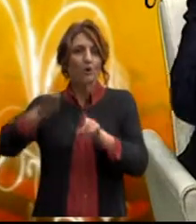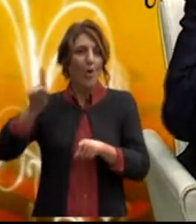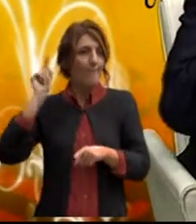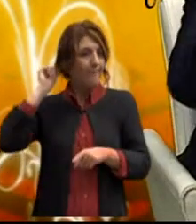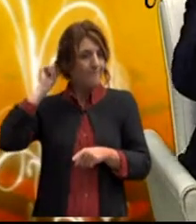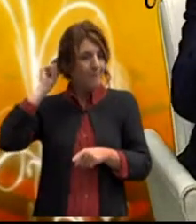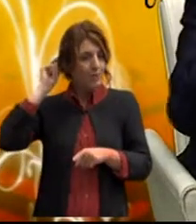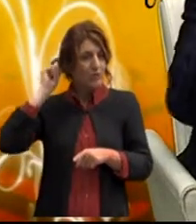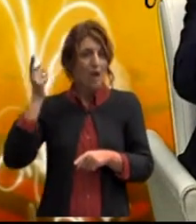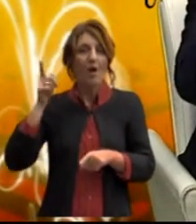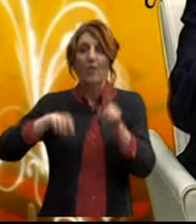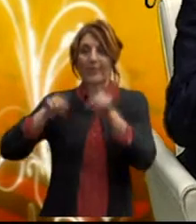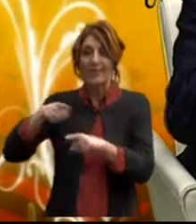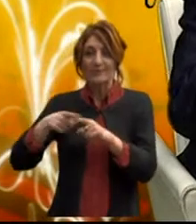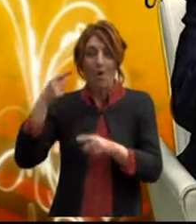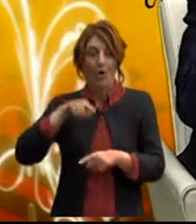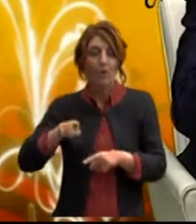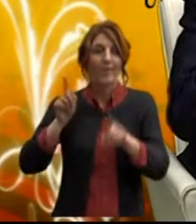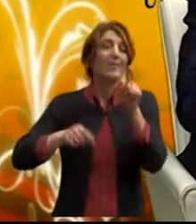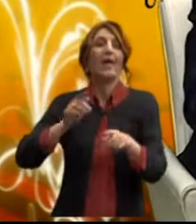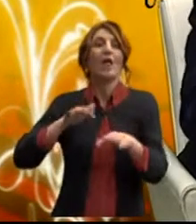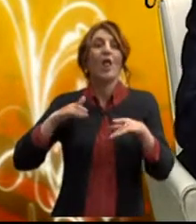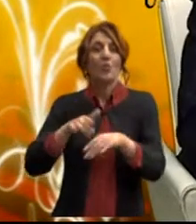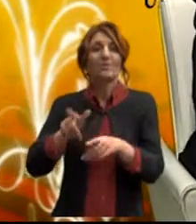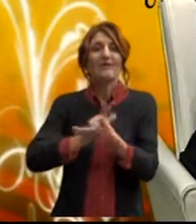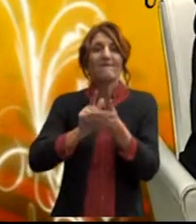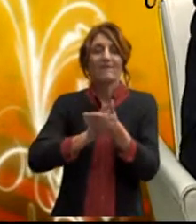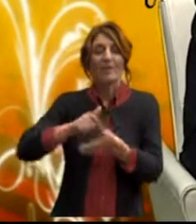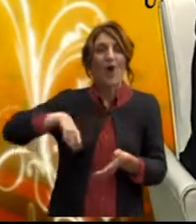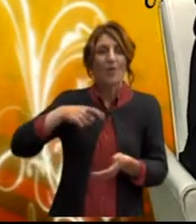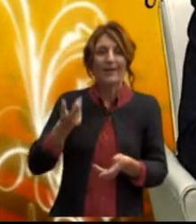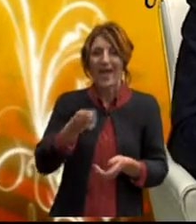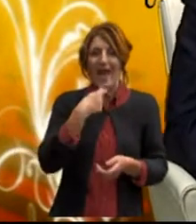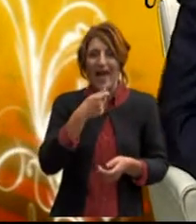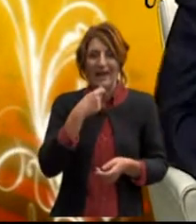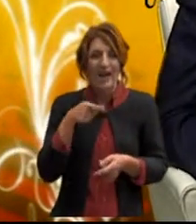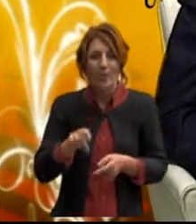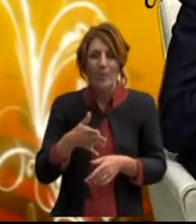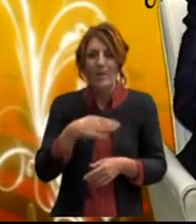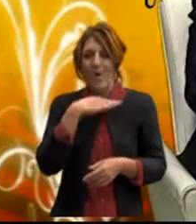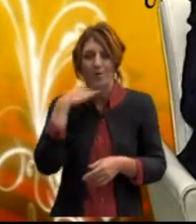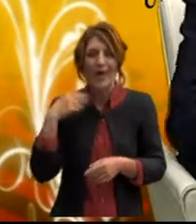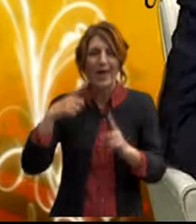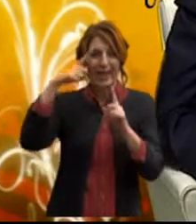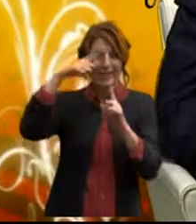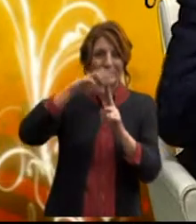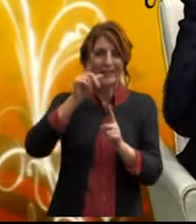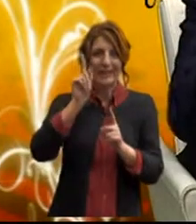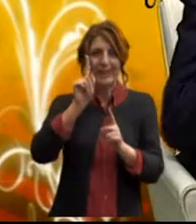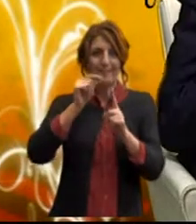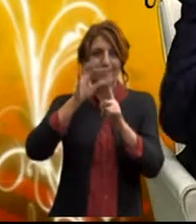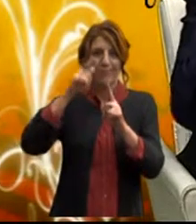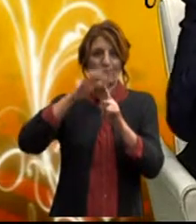kod nekih ljudi jednostavno i zbog toga dođe tijekom godine kada je hrana takva da nema u njoj dovoljno triptofana, da